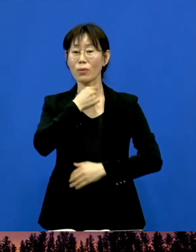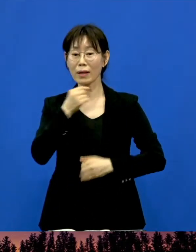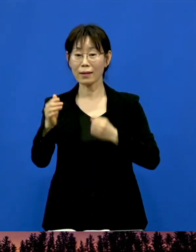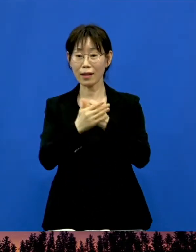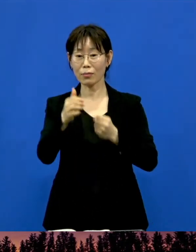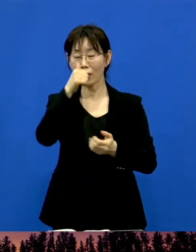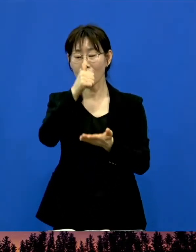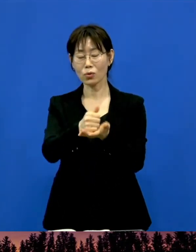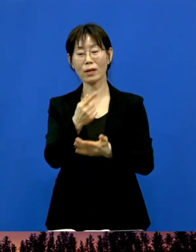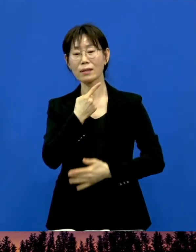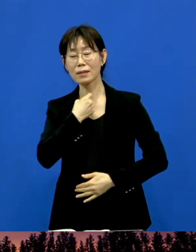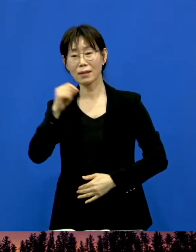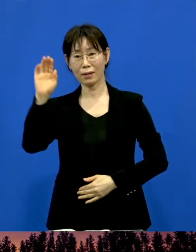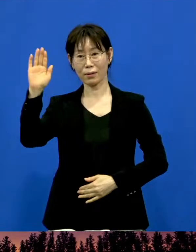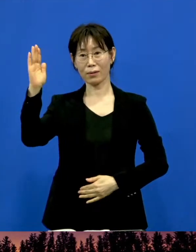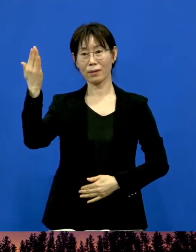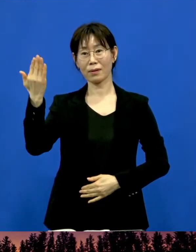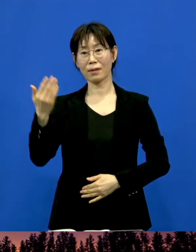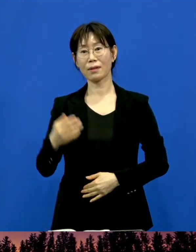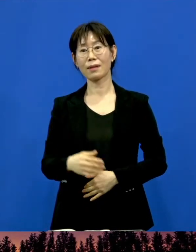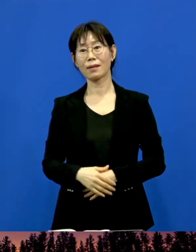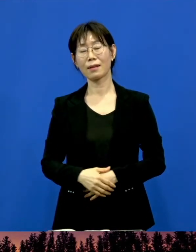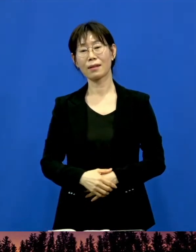것으로 몰고 간다는 거예요.